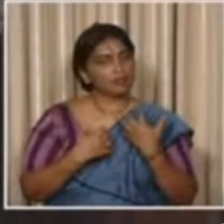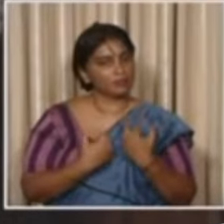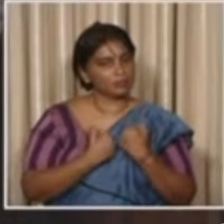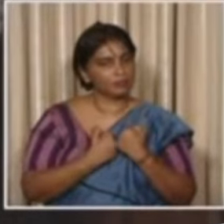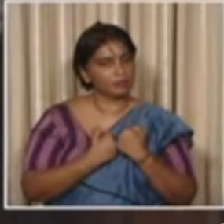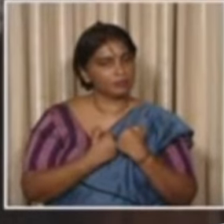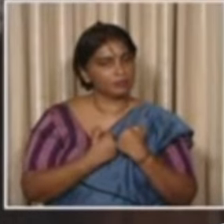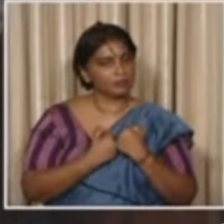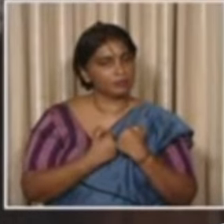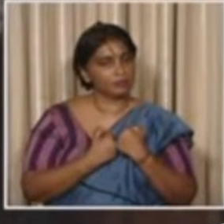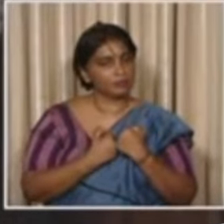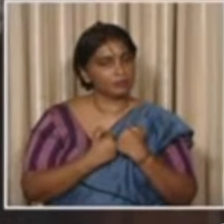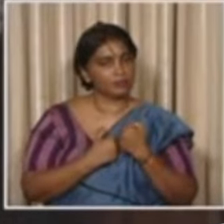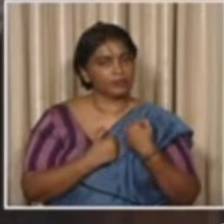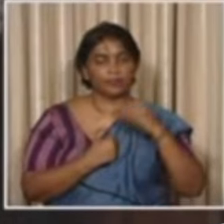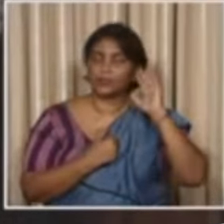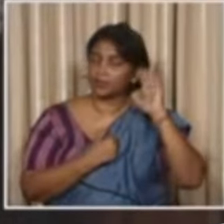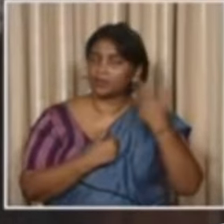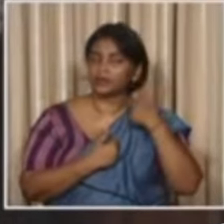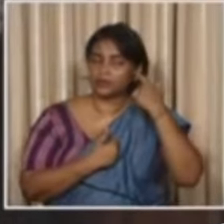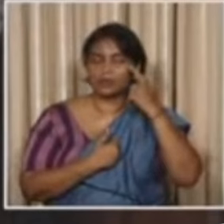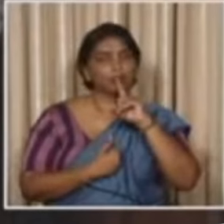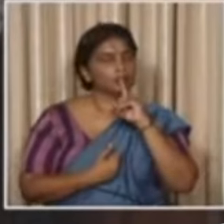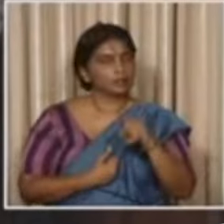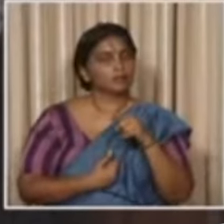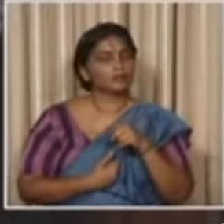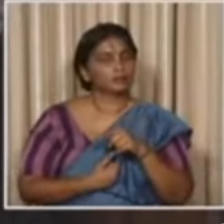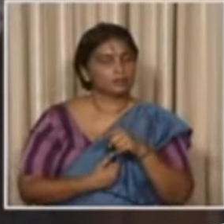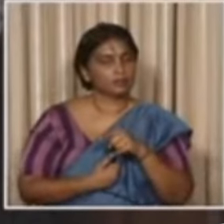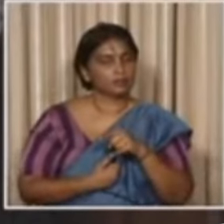ලැබුණා. විශේෂයෙන්ම මතක් කරන්නට ඕනේ